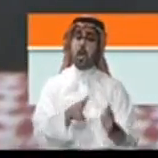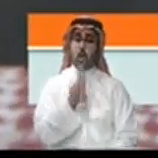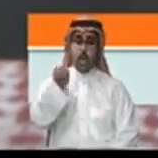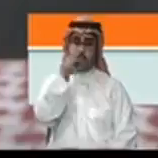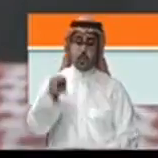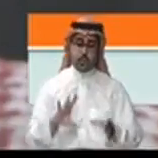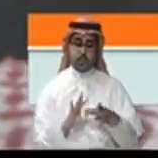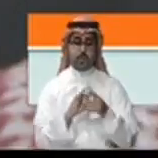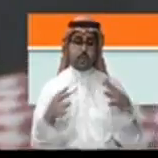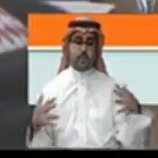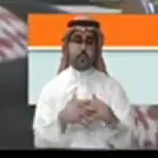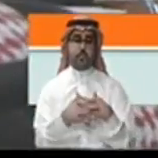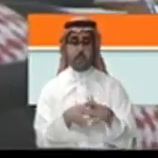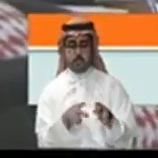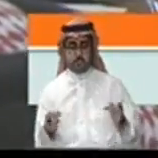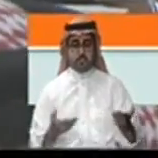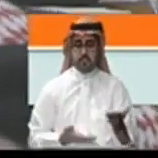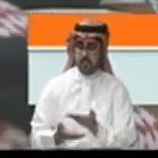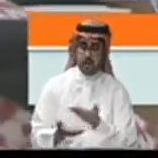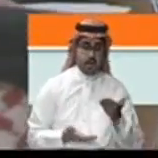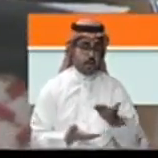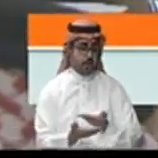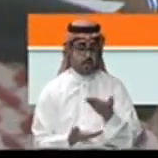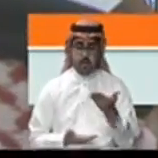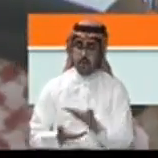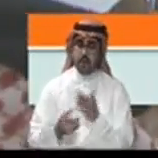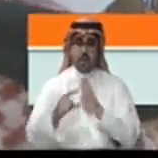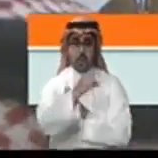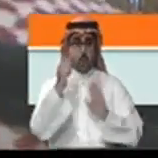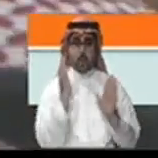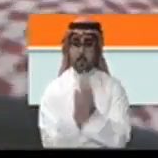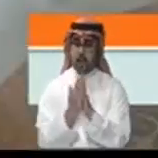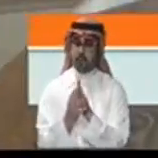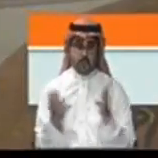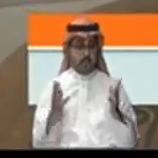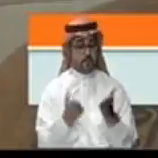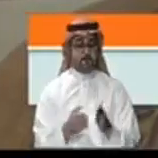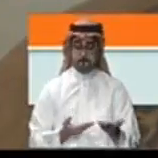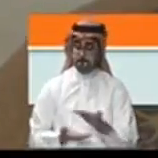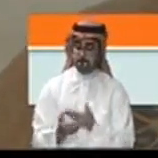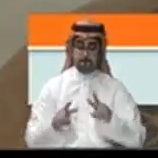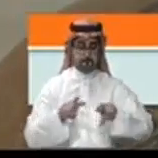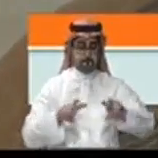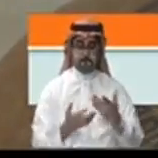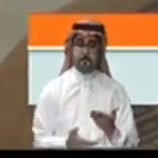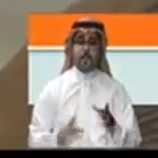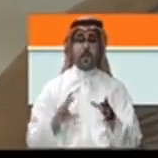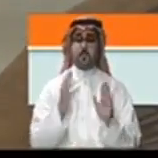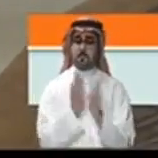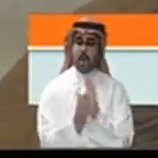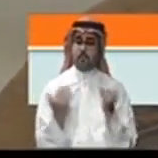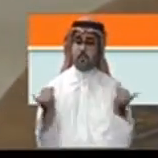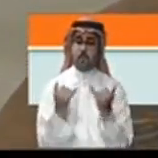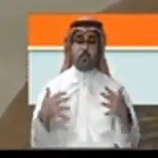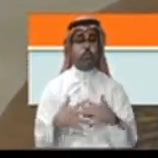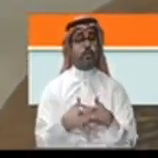وتطويرها، كما تناول الجانبان المستجدات والتطورات الإقليمية الراهنة وبحث عددا من القضايا ذات